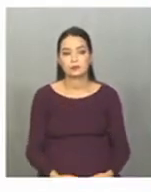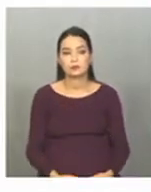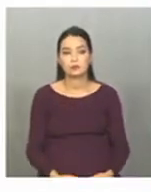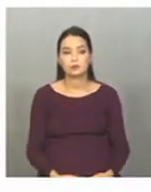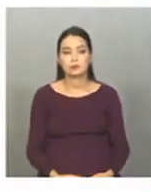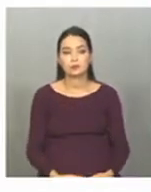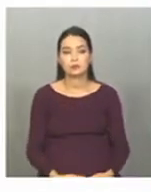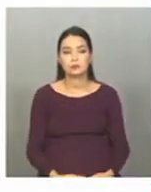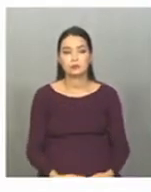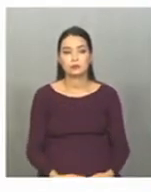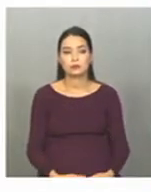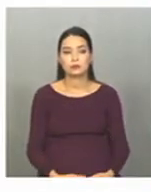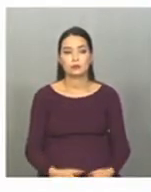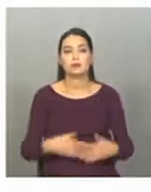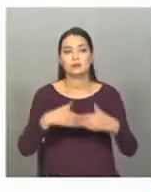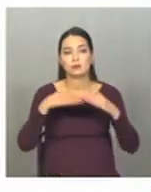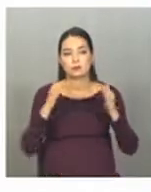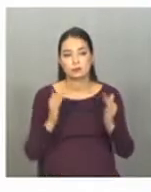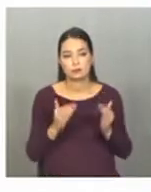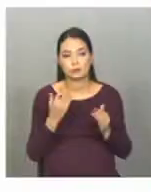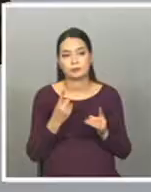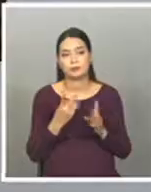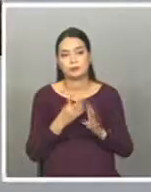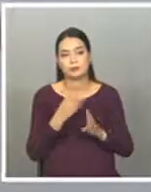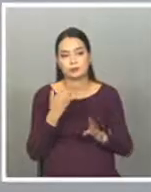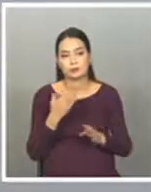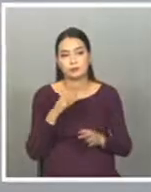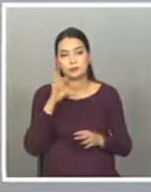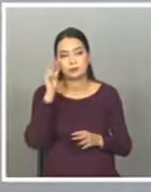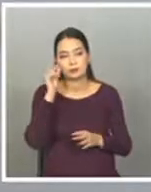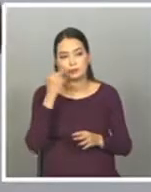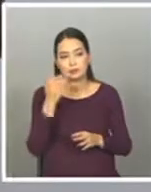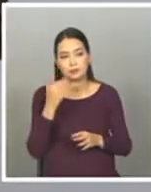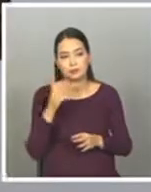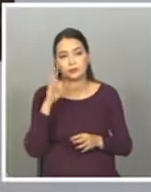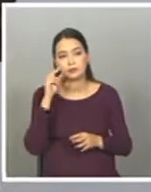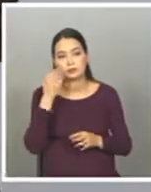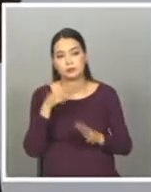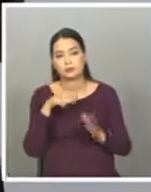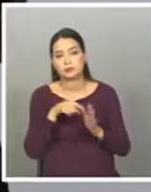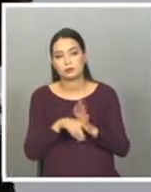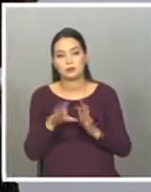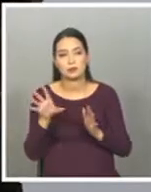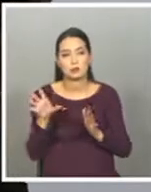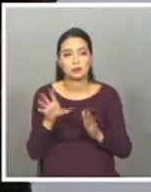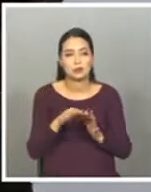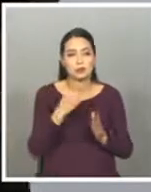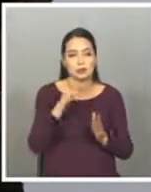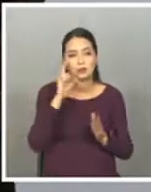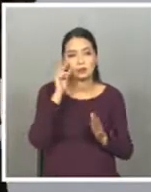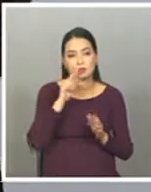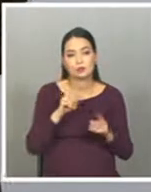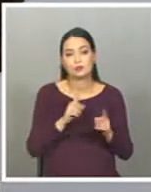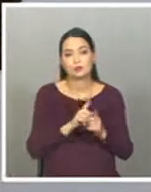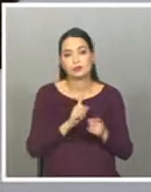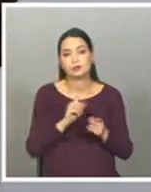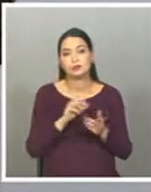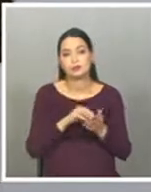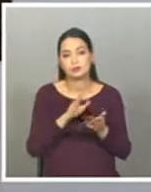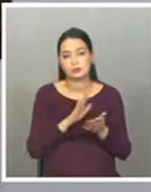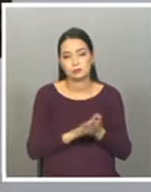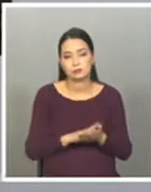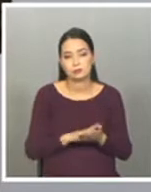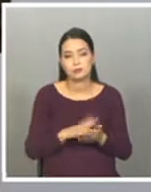Алдымен жақшаның сыртындағы тұрған дәрежені жақшаның ішіндегі әрбір өрнекке дәреже түрінде жазайық. Сонда бірінші